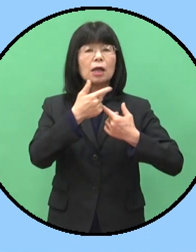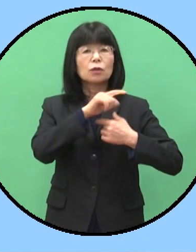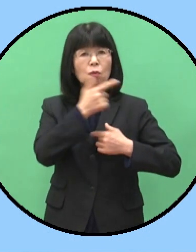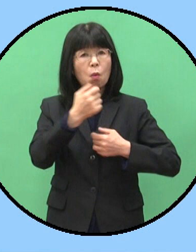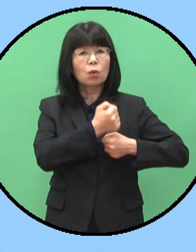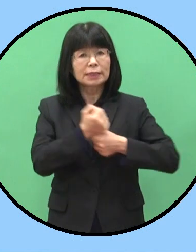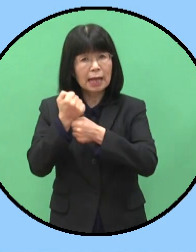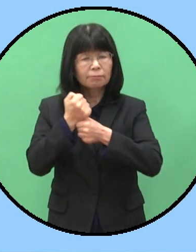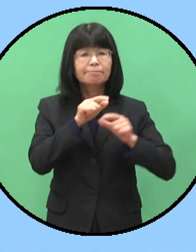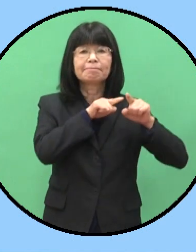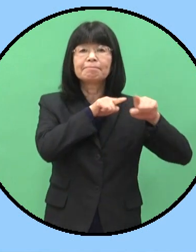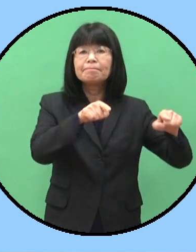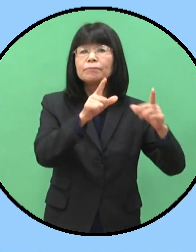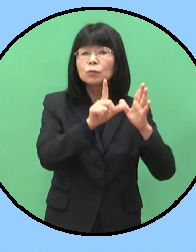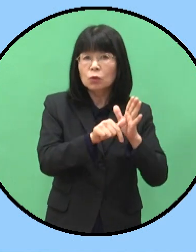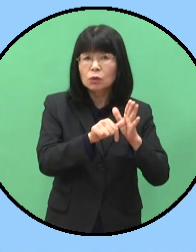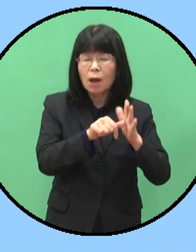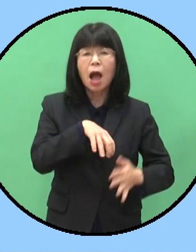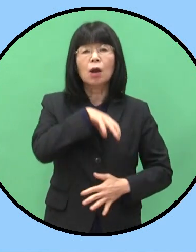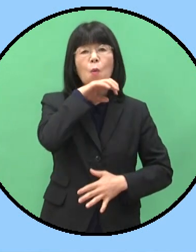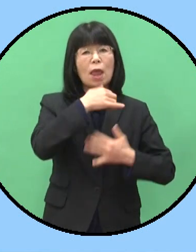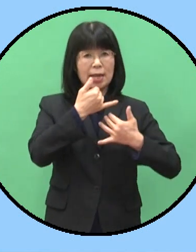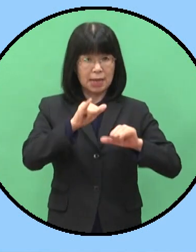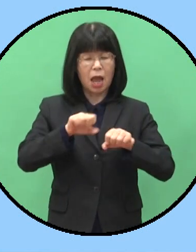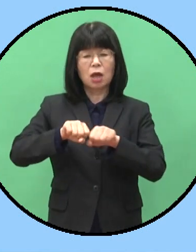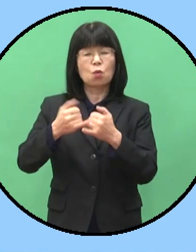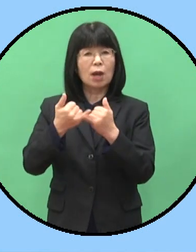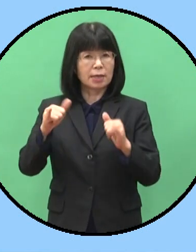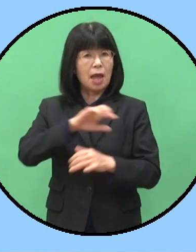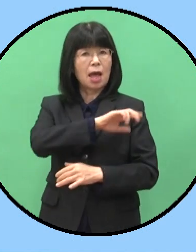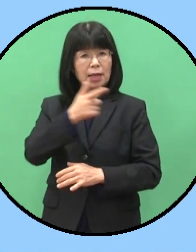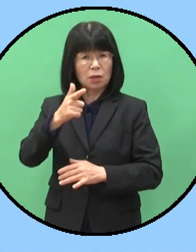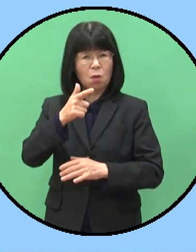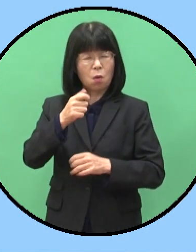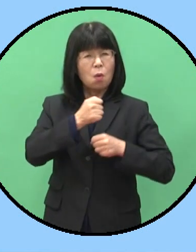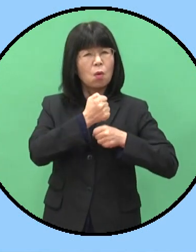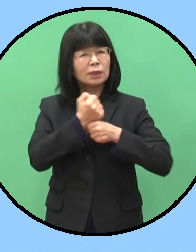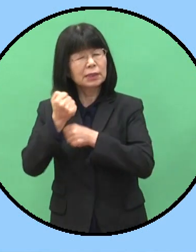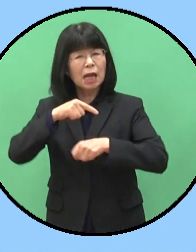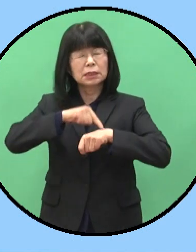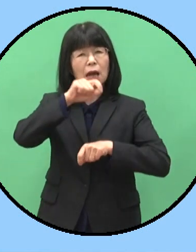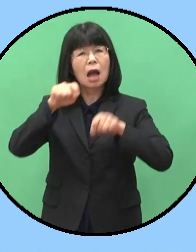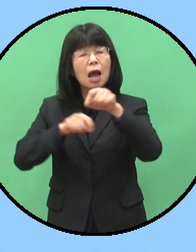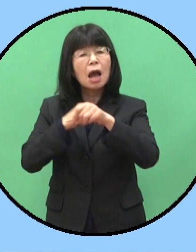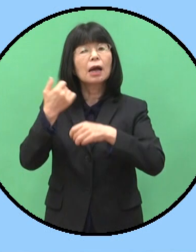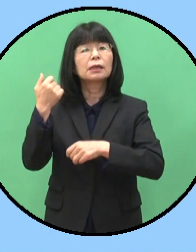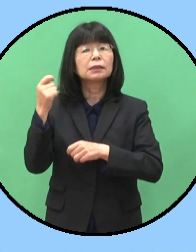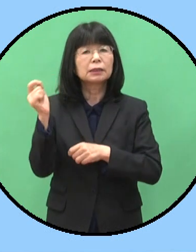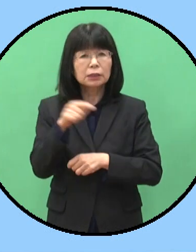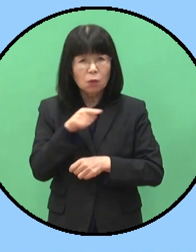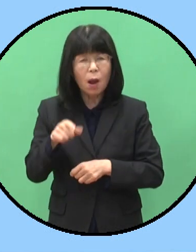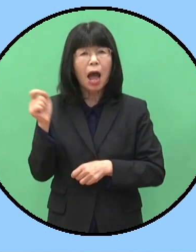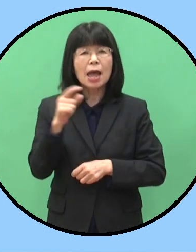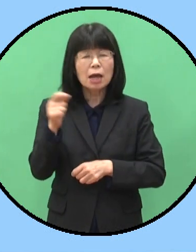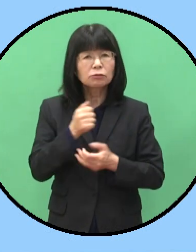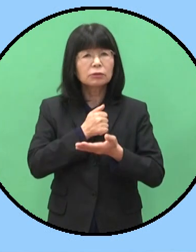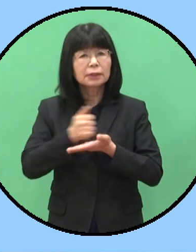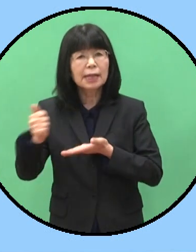ら、高齢者や障害のある方など避難に時間のかかる方は避難を開始して